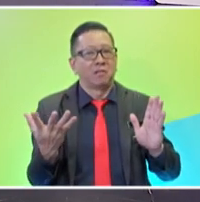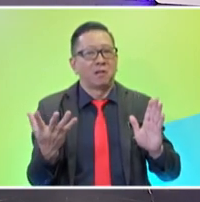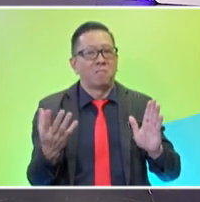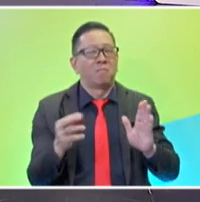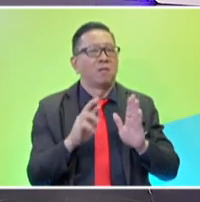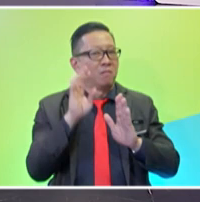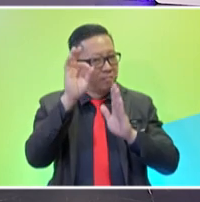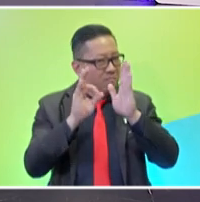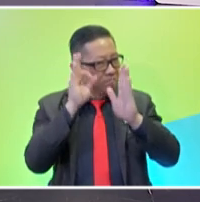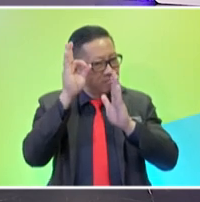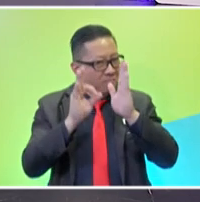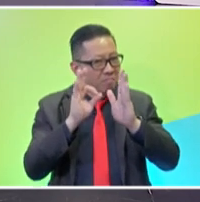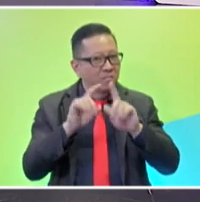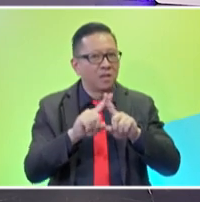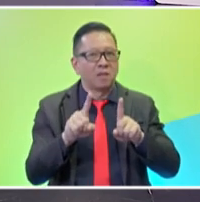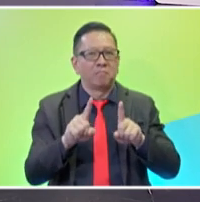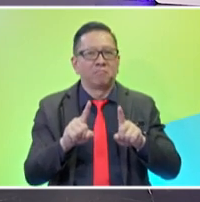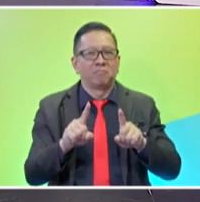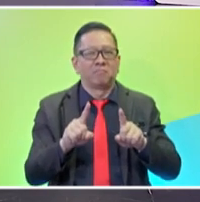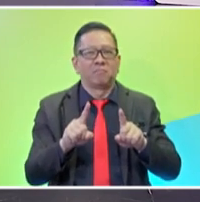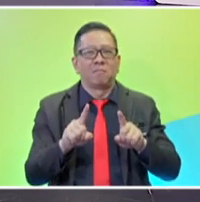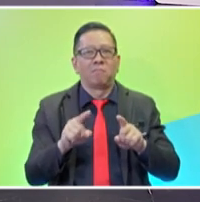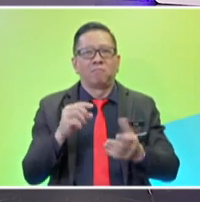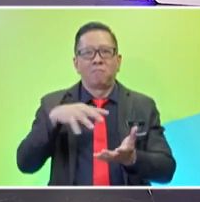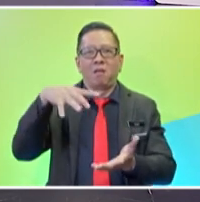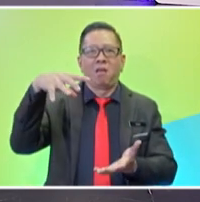semua tapi kita tak mampu